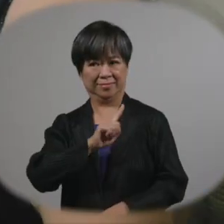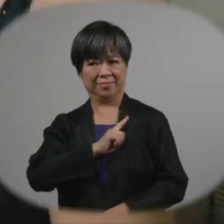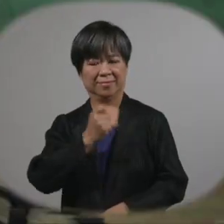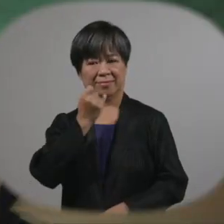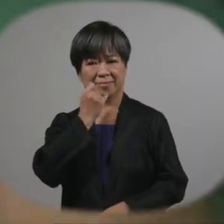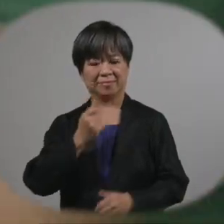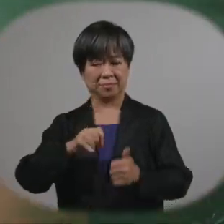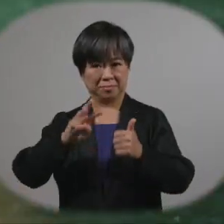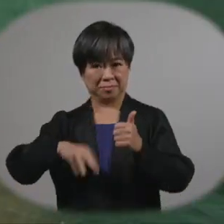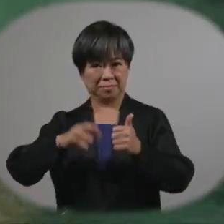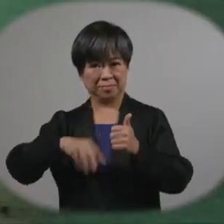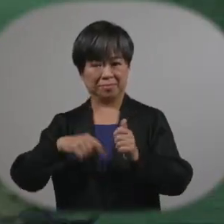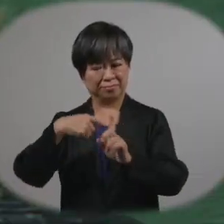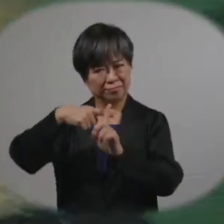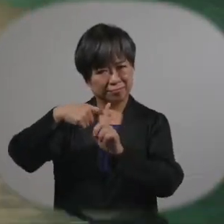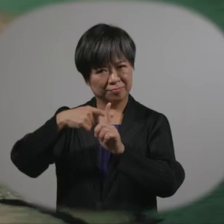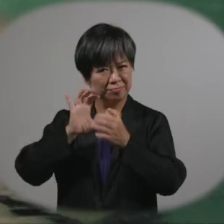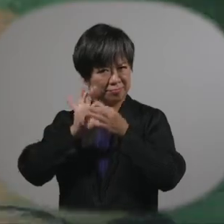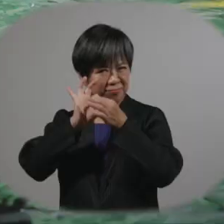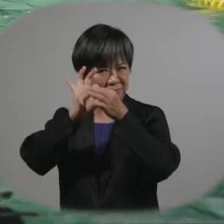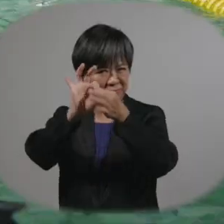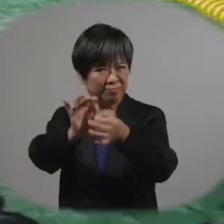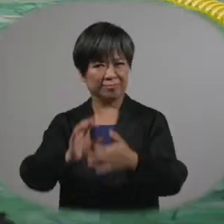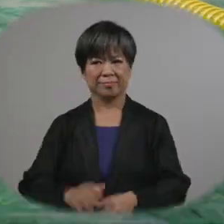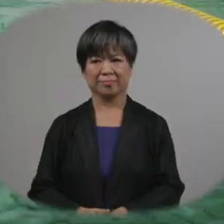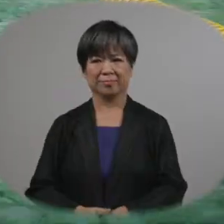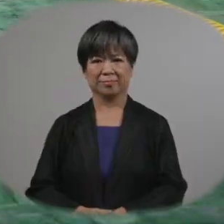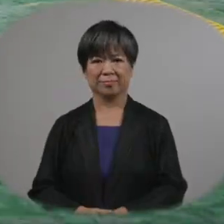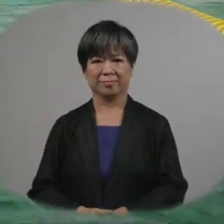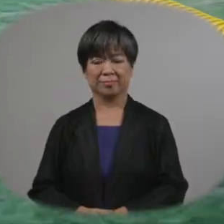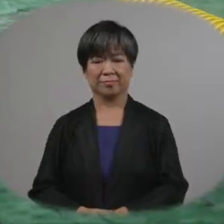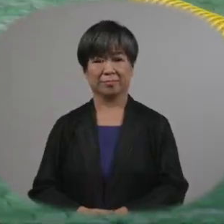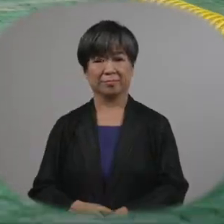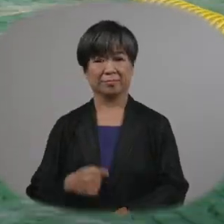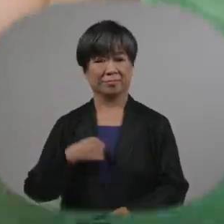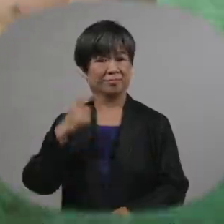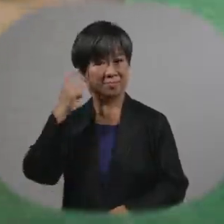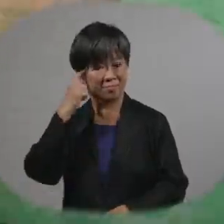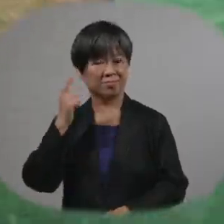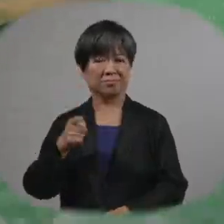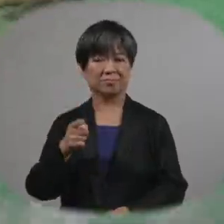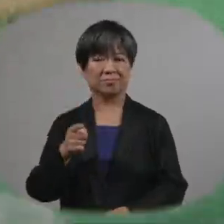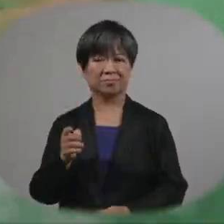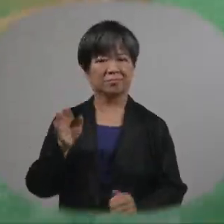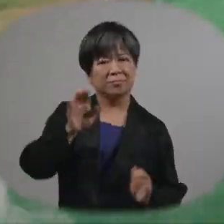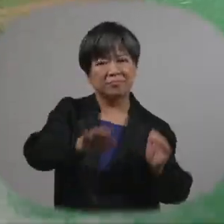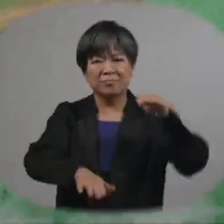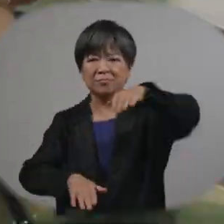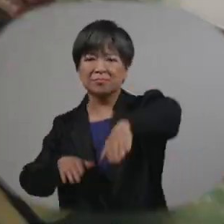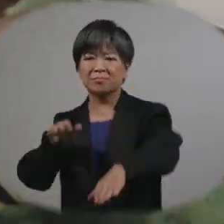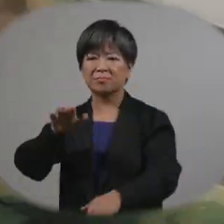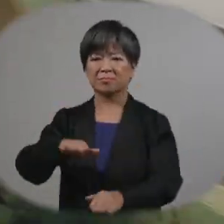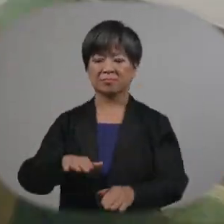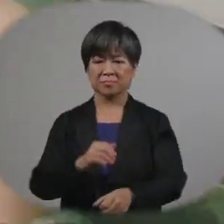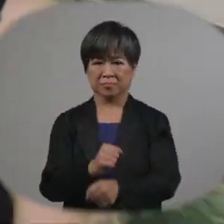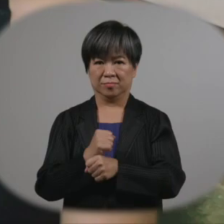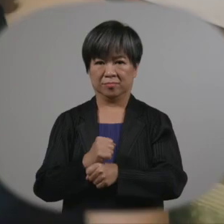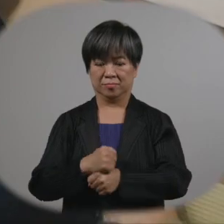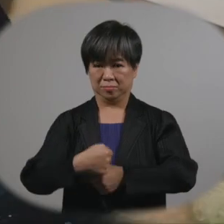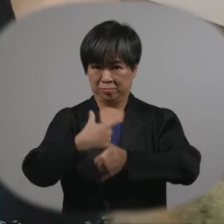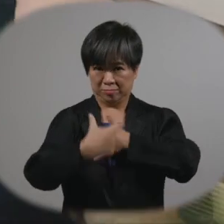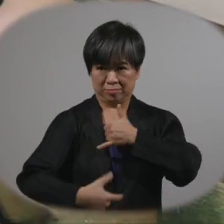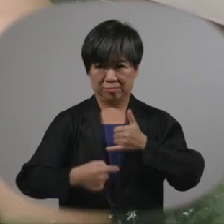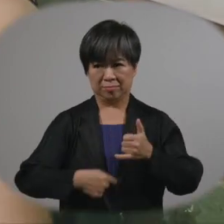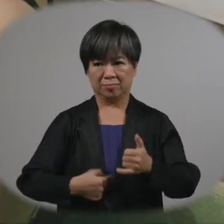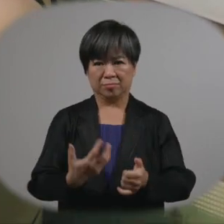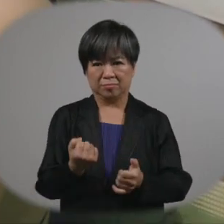直延续你的训练量。那我觉得自由式的话蛮注重身体的核心转